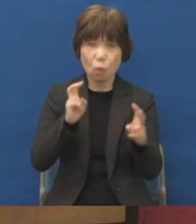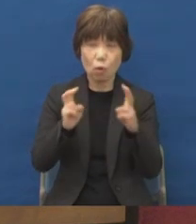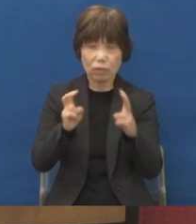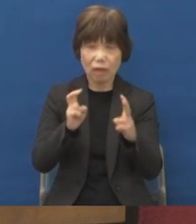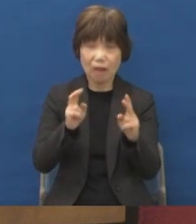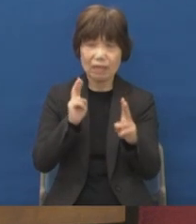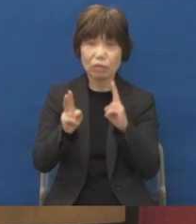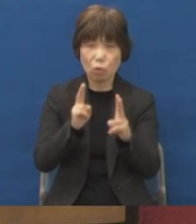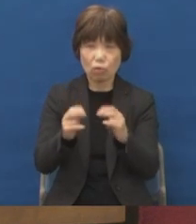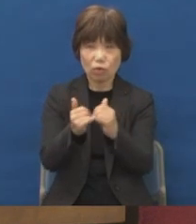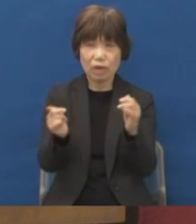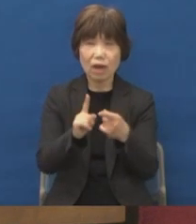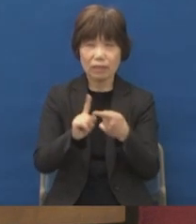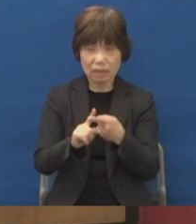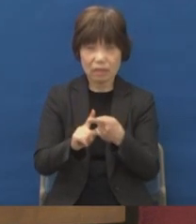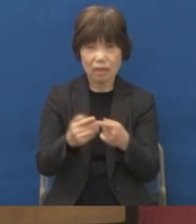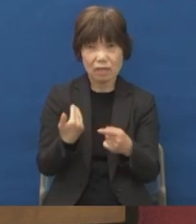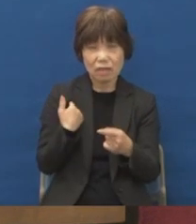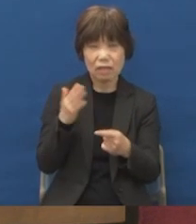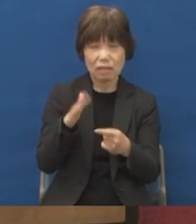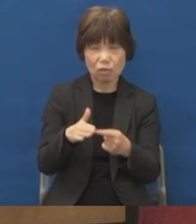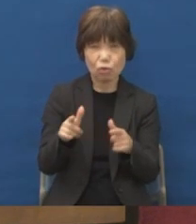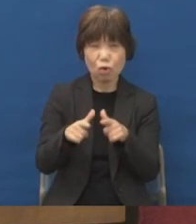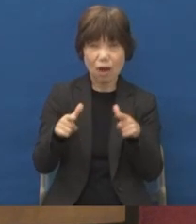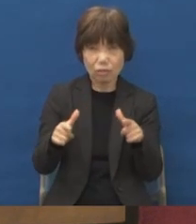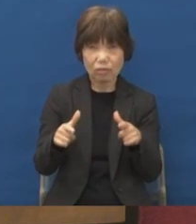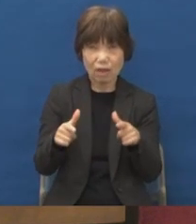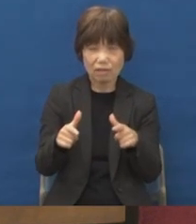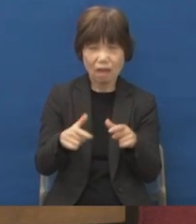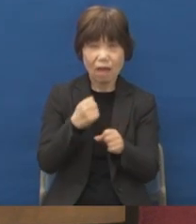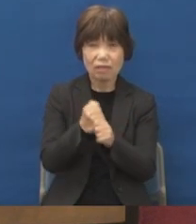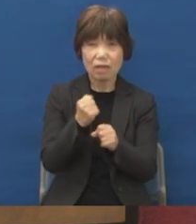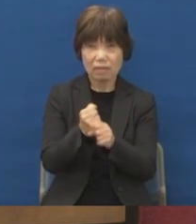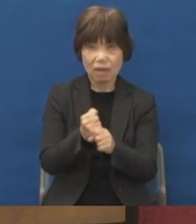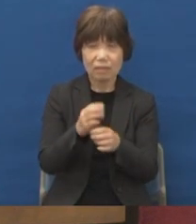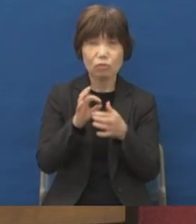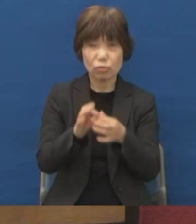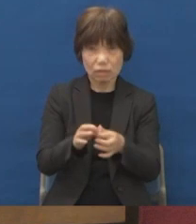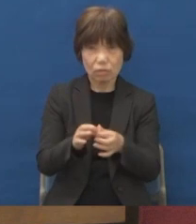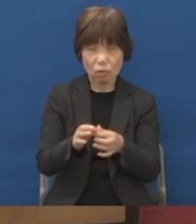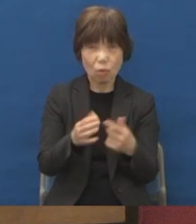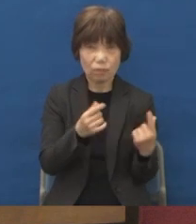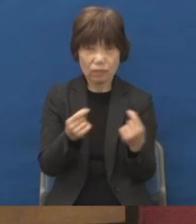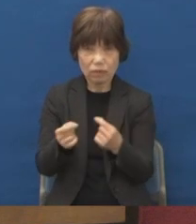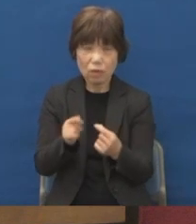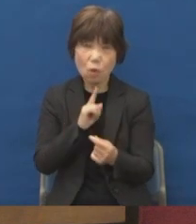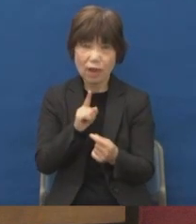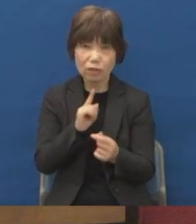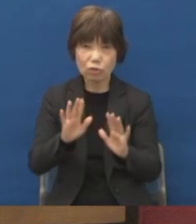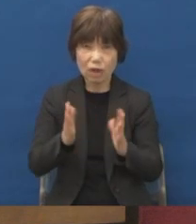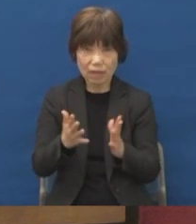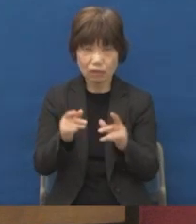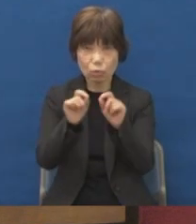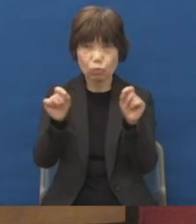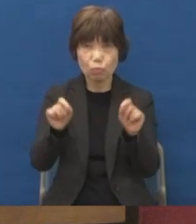任である拡大生産者責任のさらなる徹底について言及がないという問題点